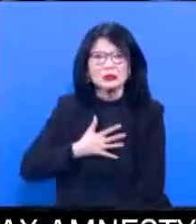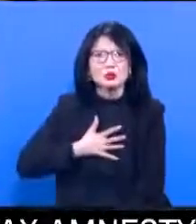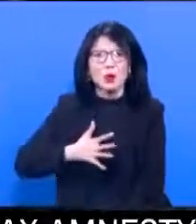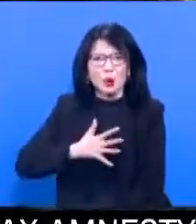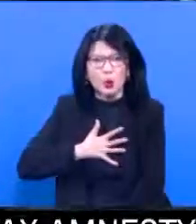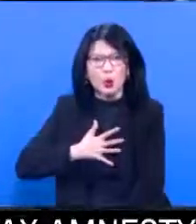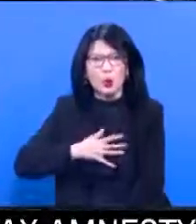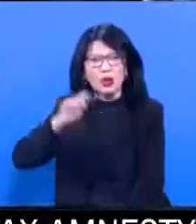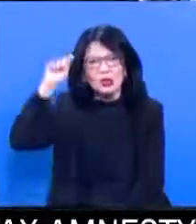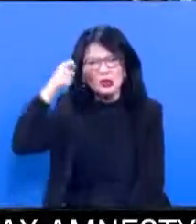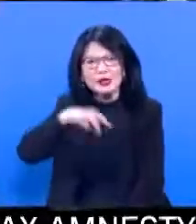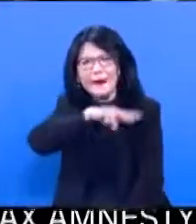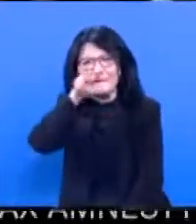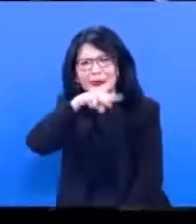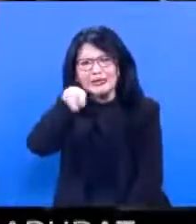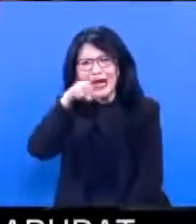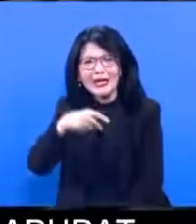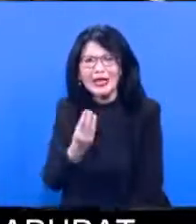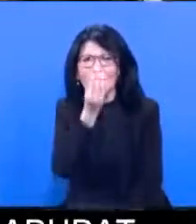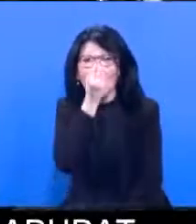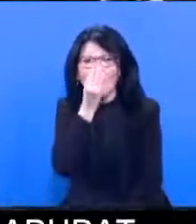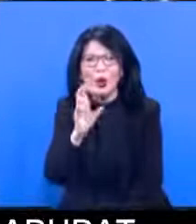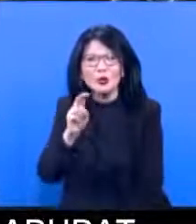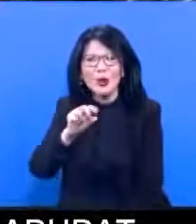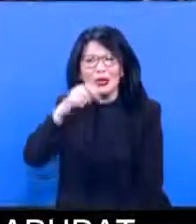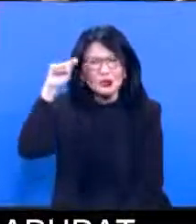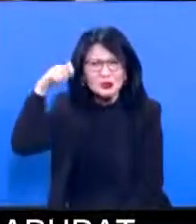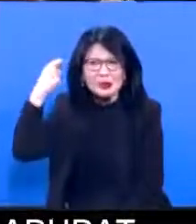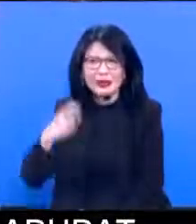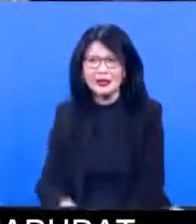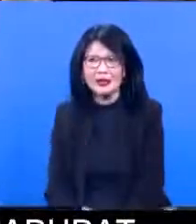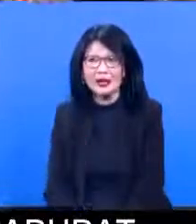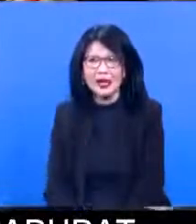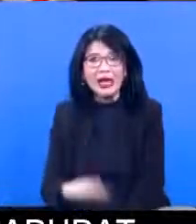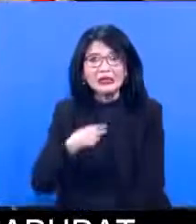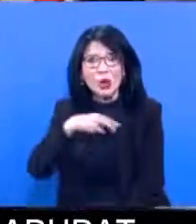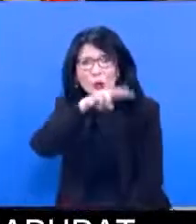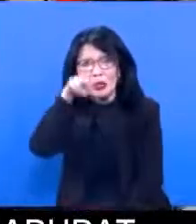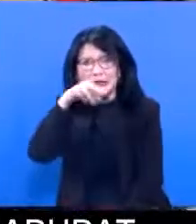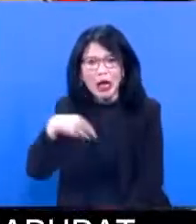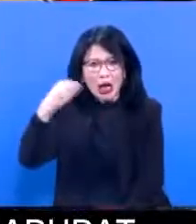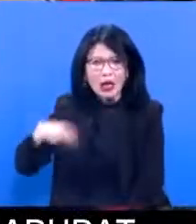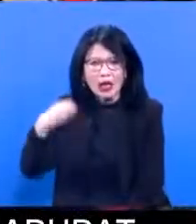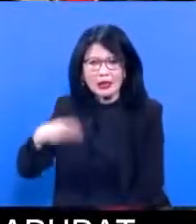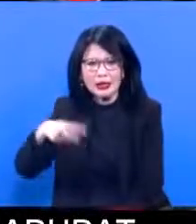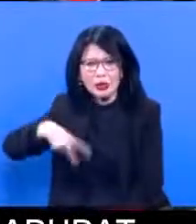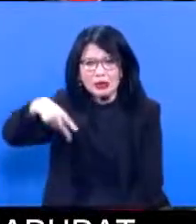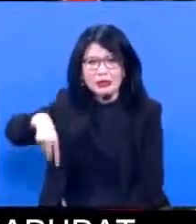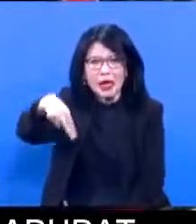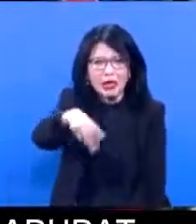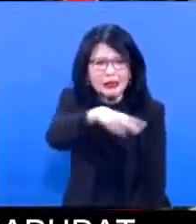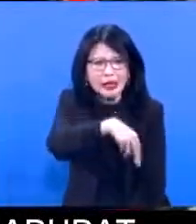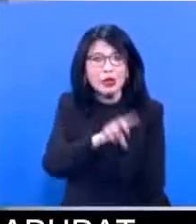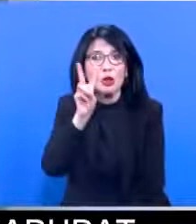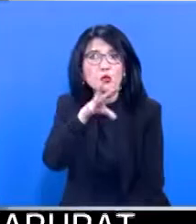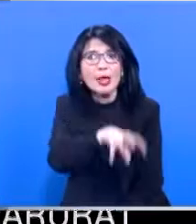susah gak Bang nyari oksigen? Oh, sangat susah. Susah ya? Iya. Ini udah nyari berapa lama Bang? Keliling mana aja Bang? Ya, ini baru dua lapak doang sih, dua